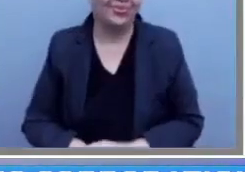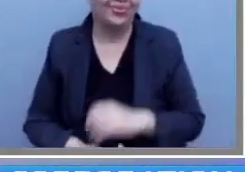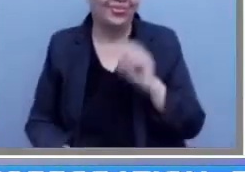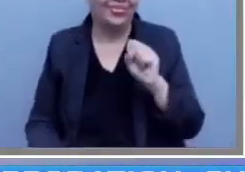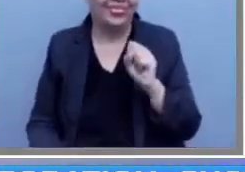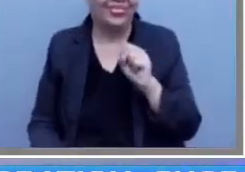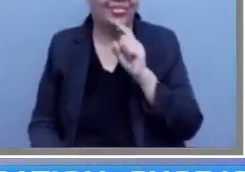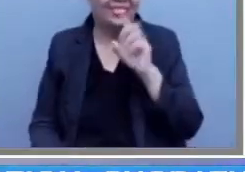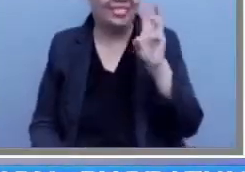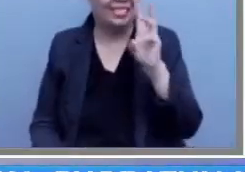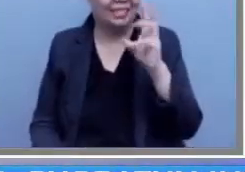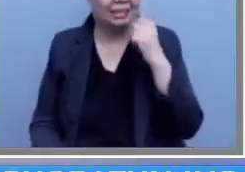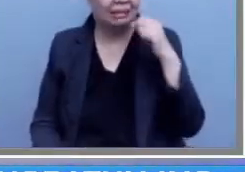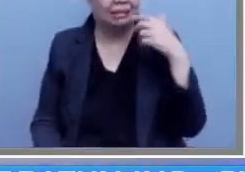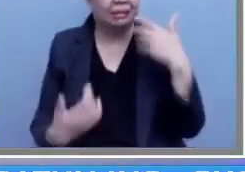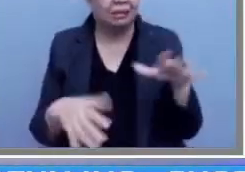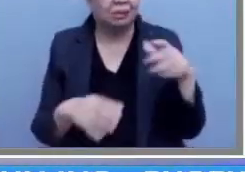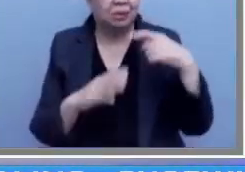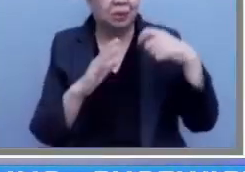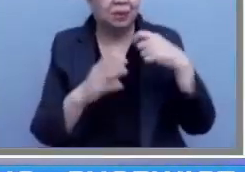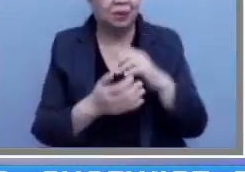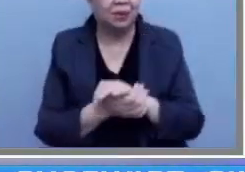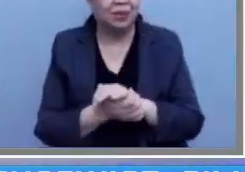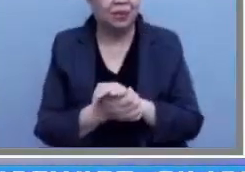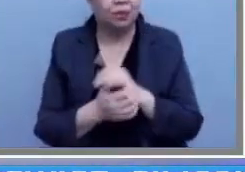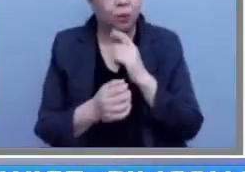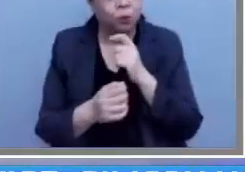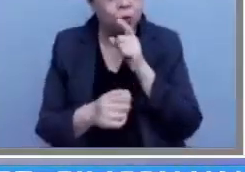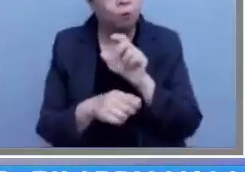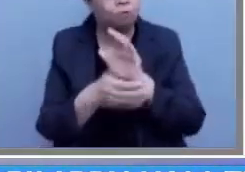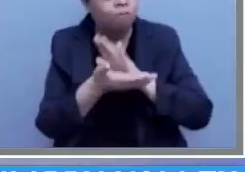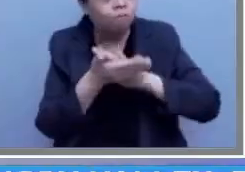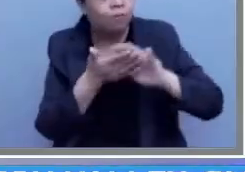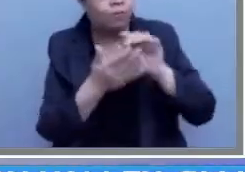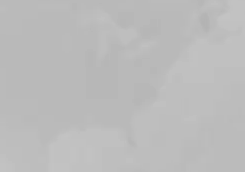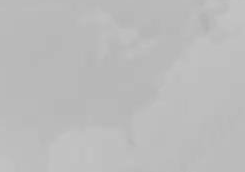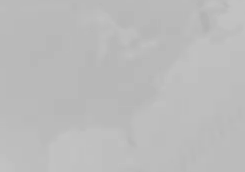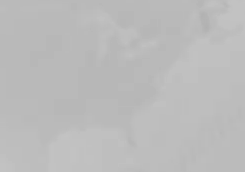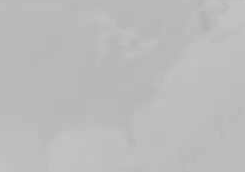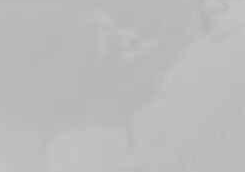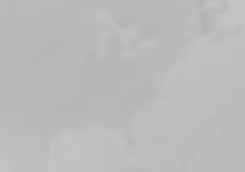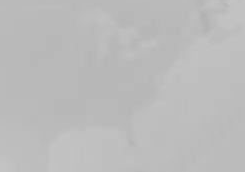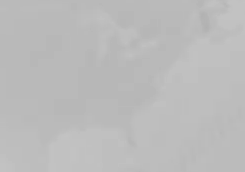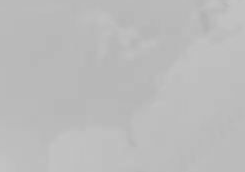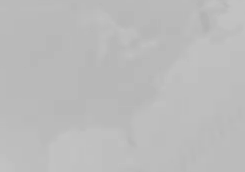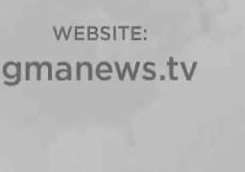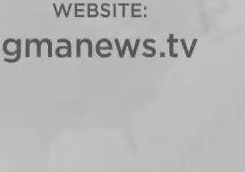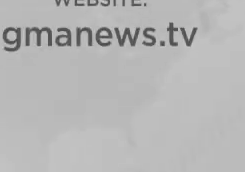600 naos talaga kasing pinolo pinid Sino